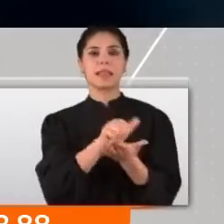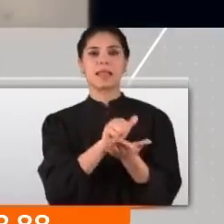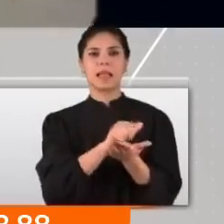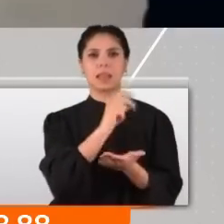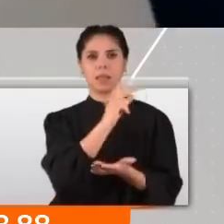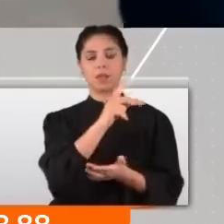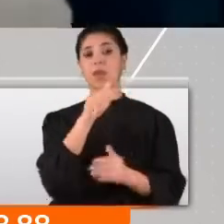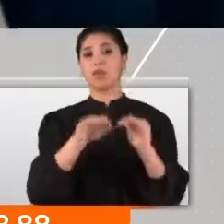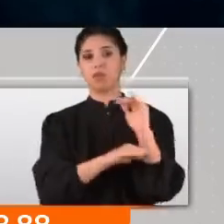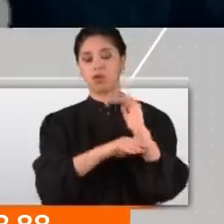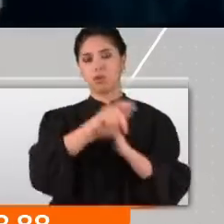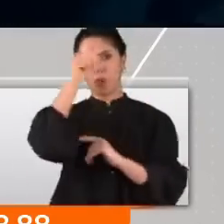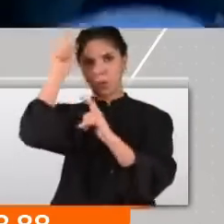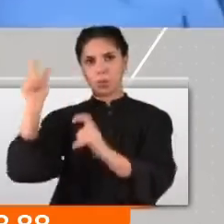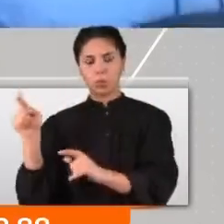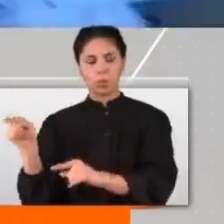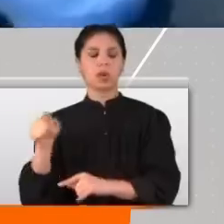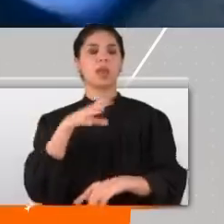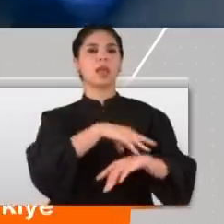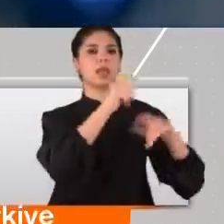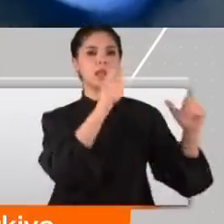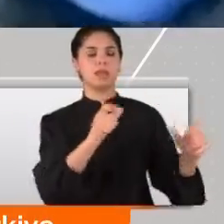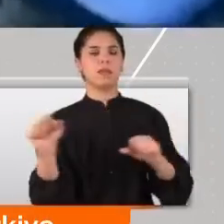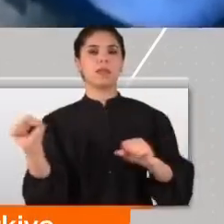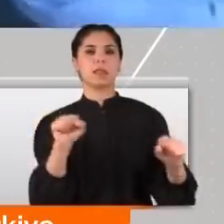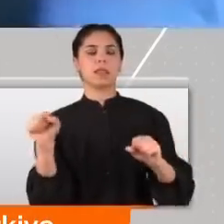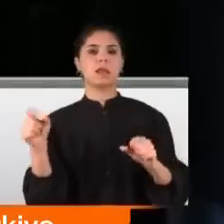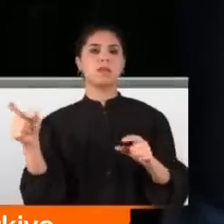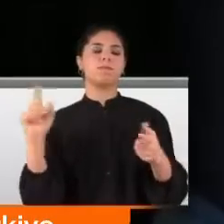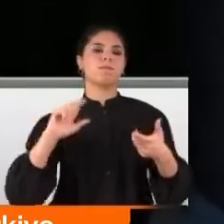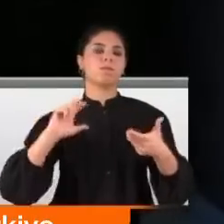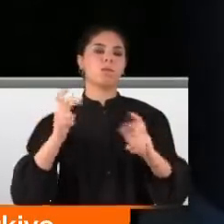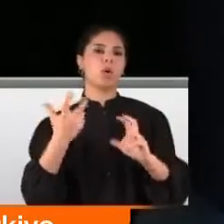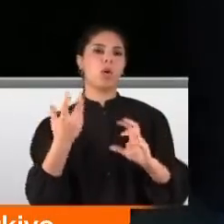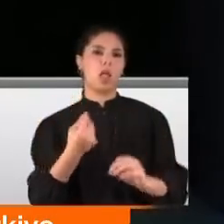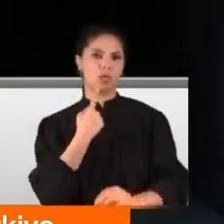yaşananlar Türkiye ve İsveç arasındaki gerilimi alevlendirecek manşetini attı.